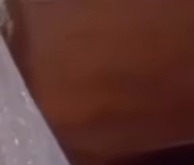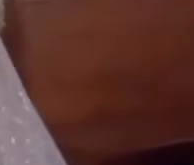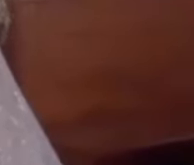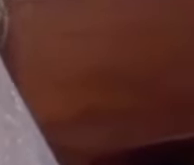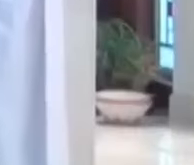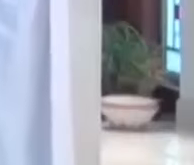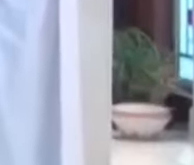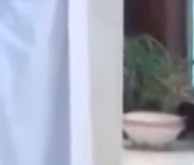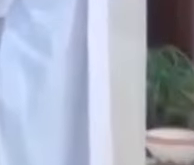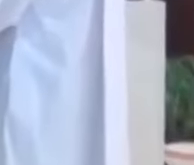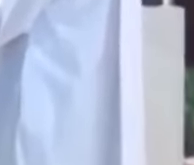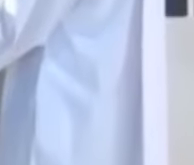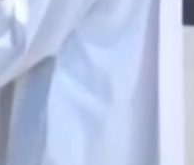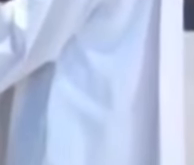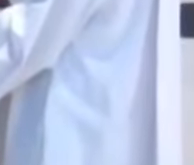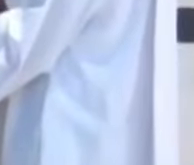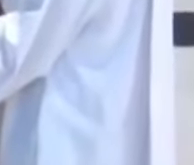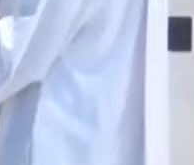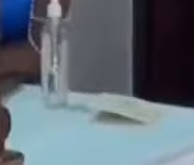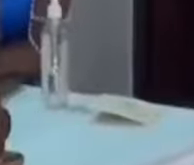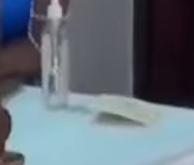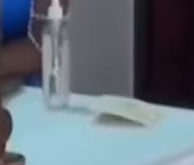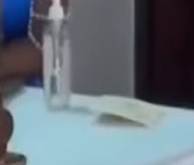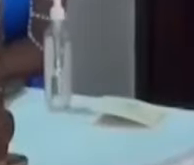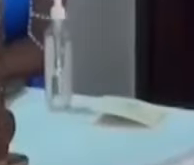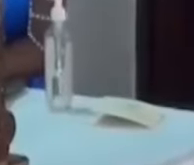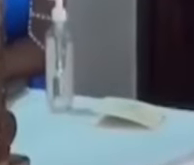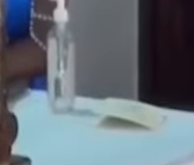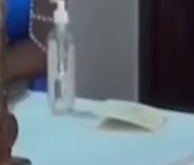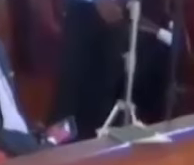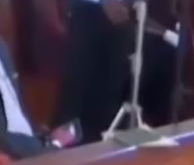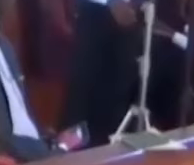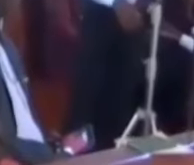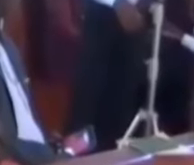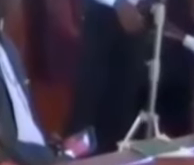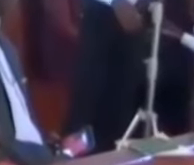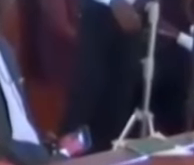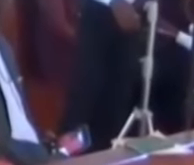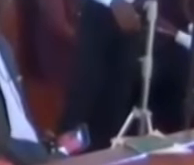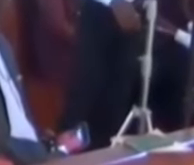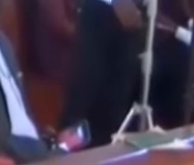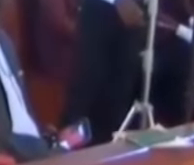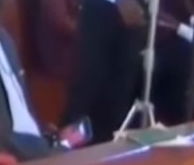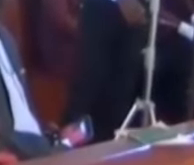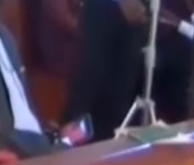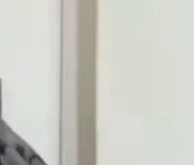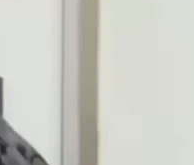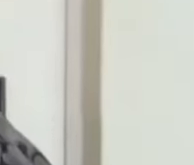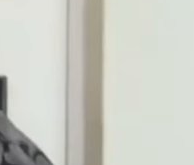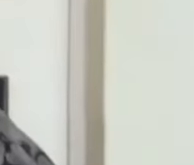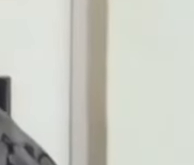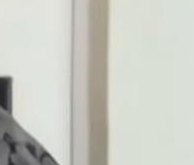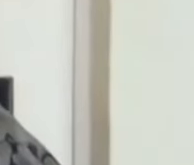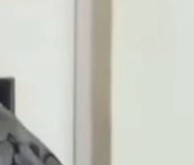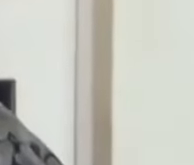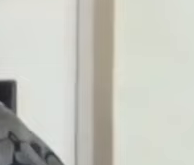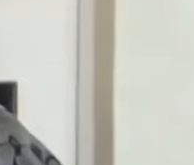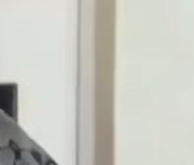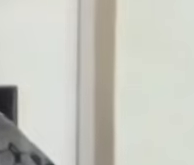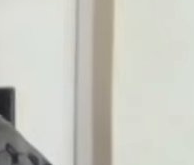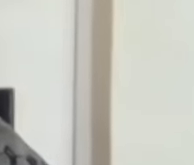Omuwale yayanjulira ku bukojja agattiddwa. Nnyina atutte ebbaluwa endala ku okkerezi ya poliisi n'emukwata. Ky'okoze